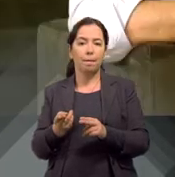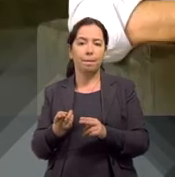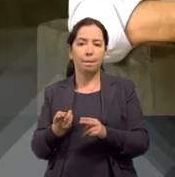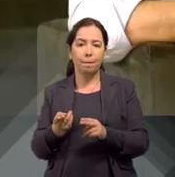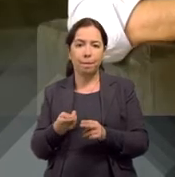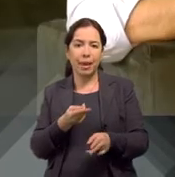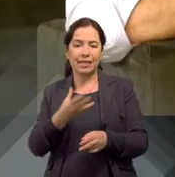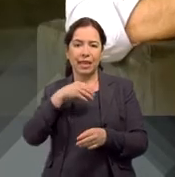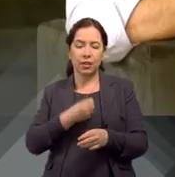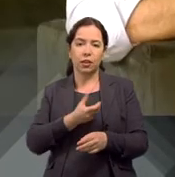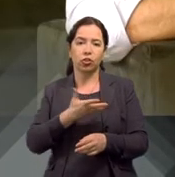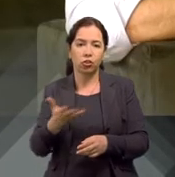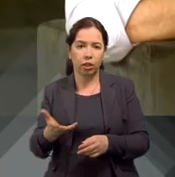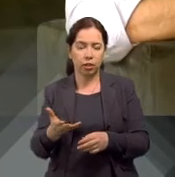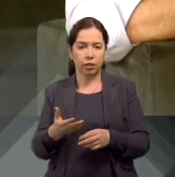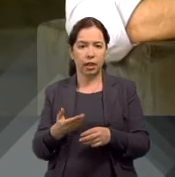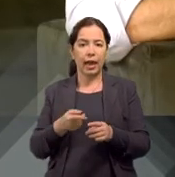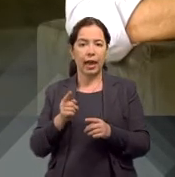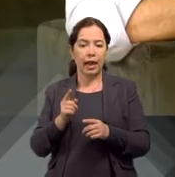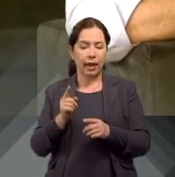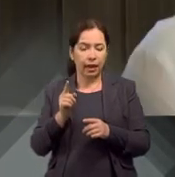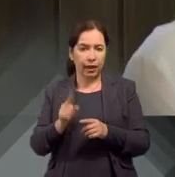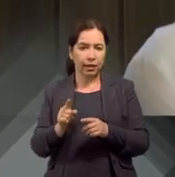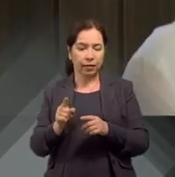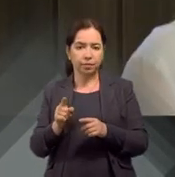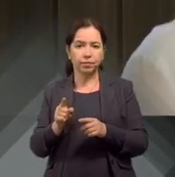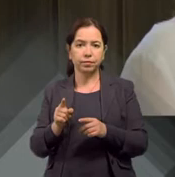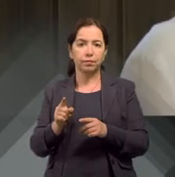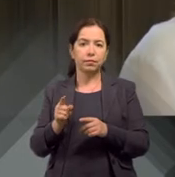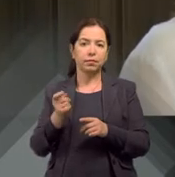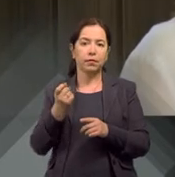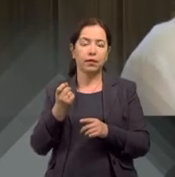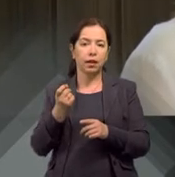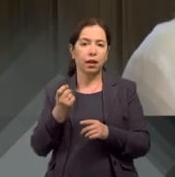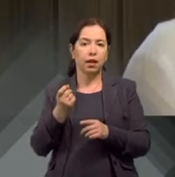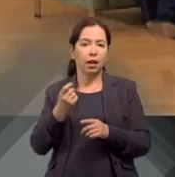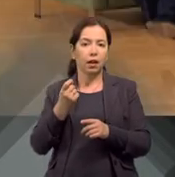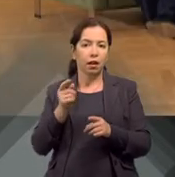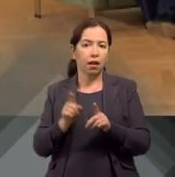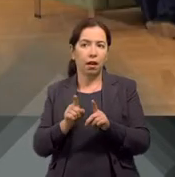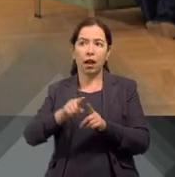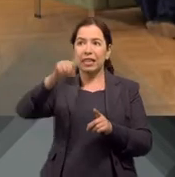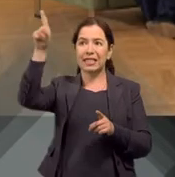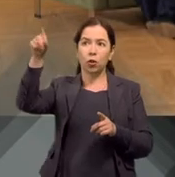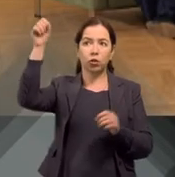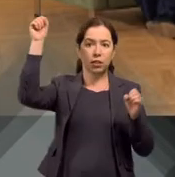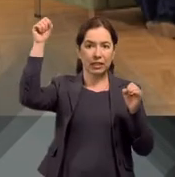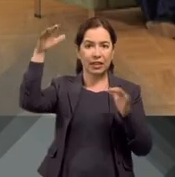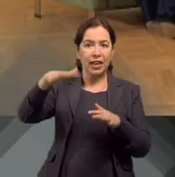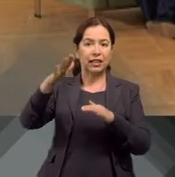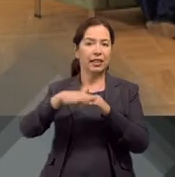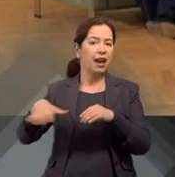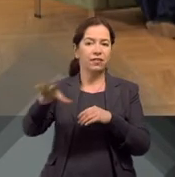Это свойство Бога, когда мы говорим и слушаем о том, что солнце светит на правых, а не правых. Бог всем дает, Он